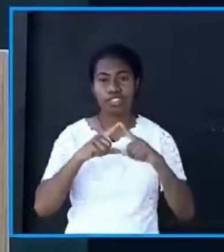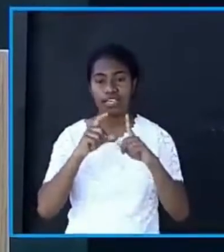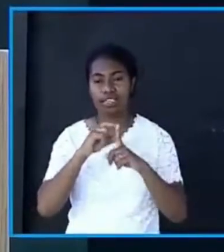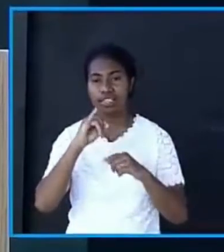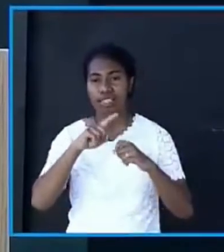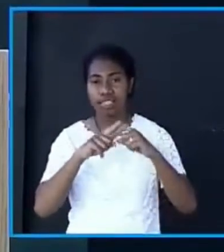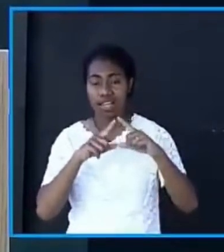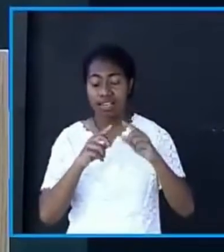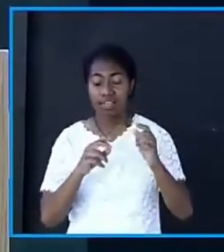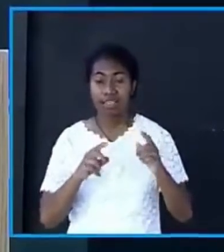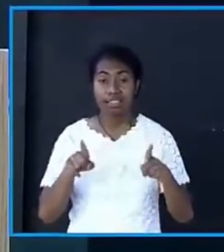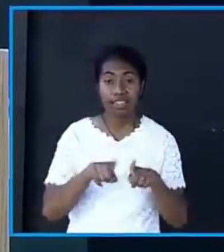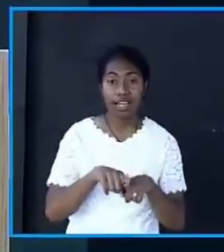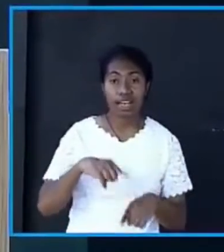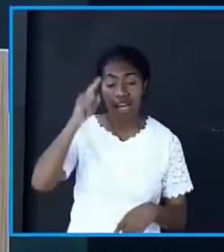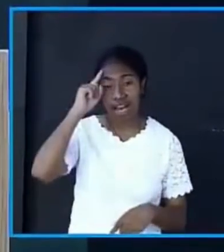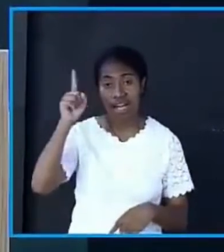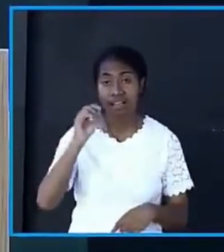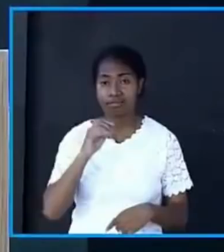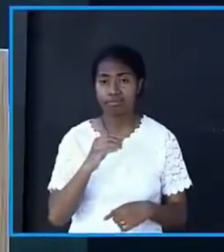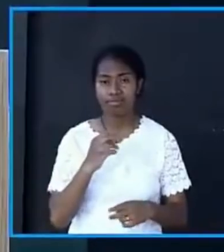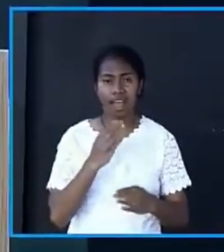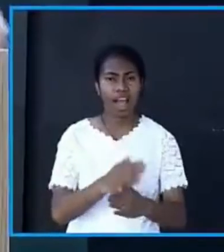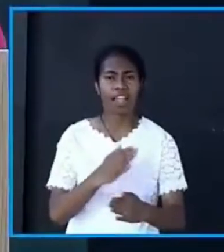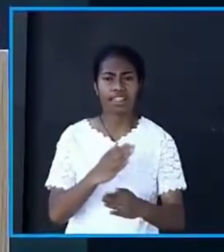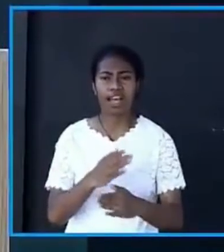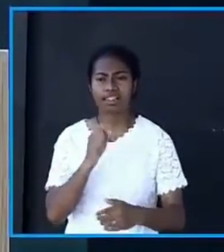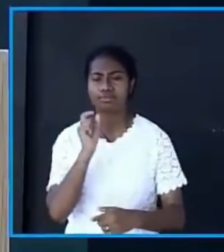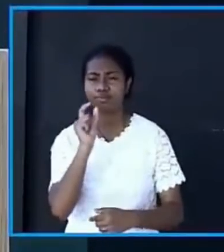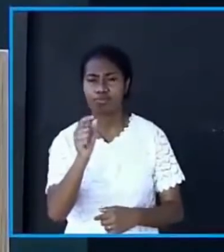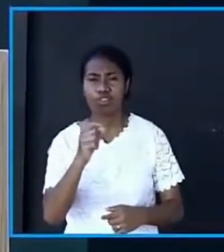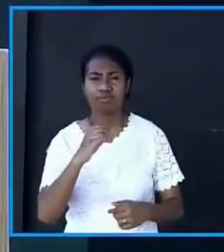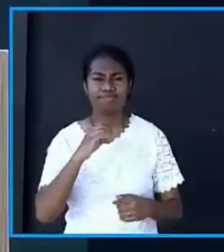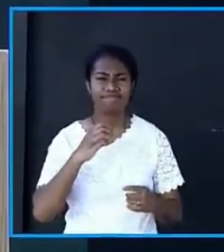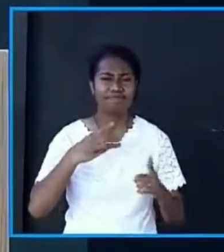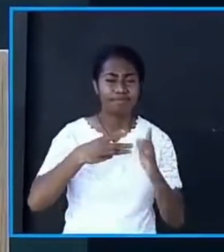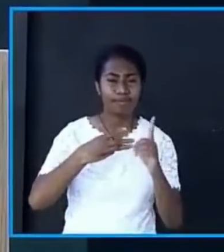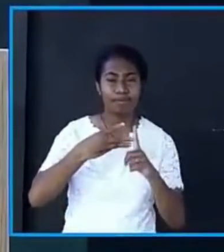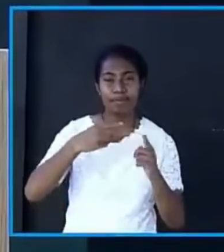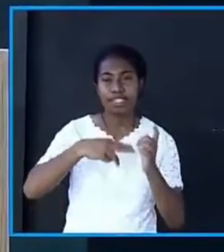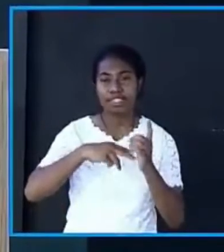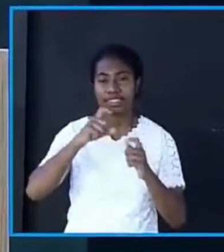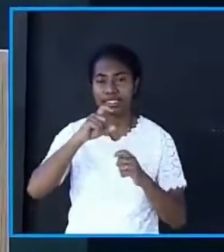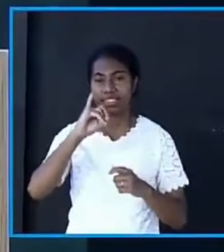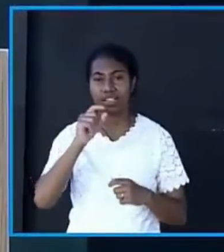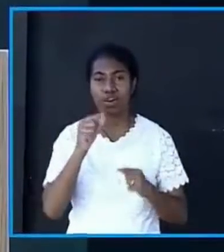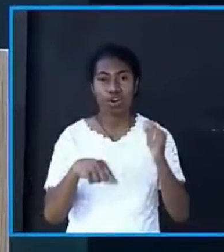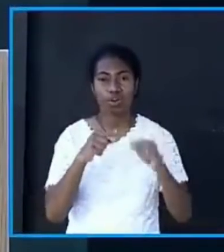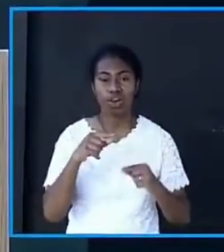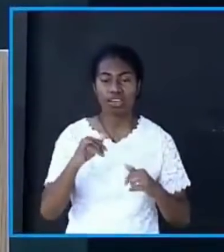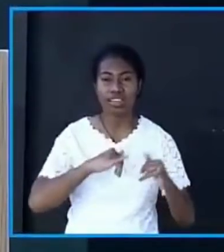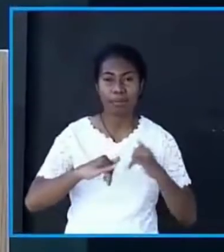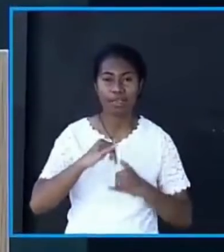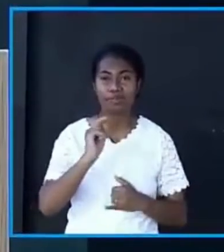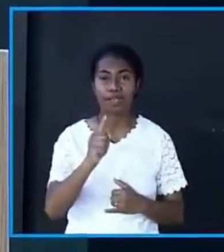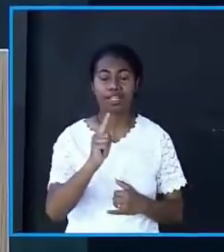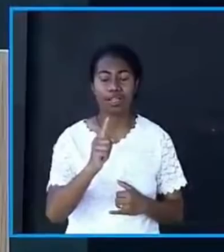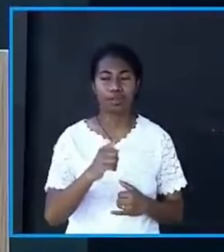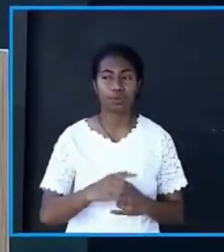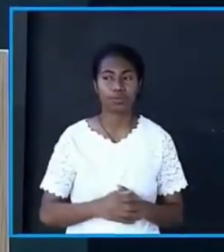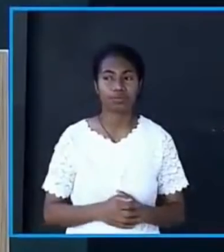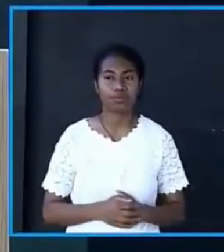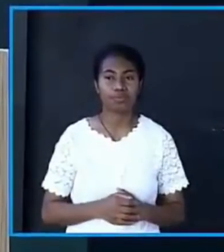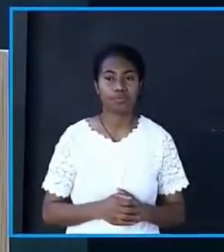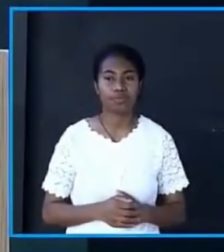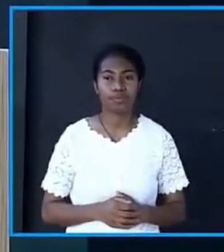Hai hati-hati Tuhan benci orang seperti itu seperti dia bertindak pada raja tirus dan Herodes dia bisa